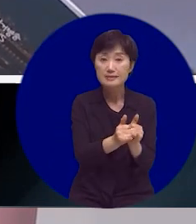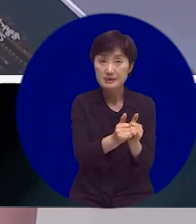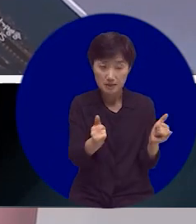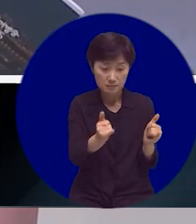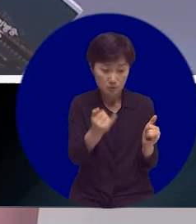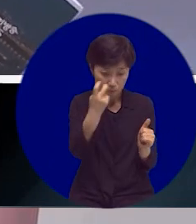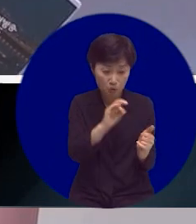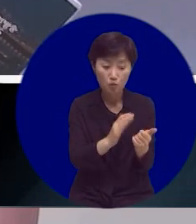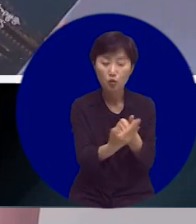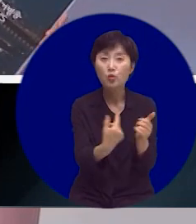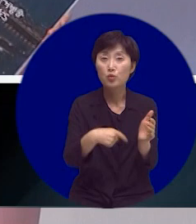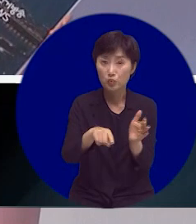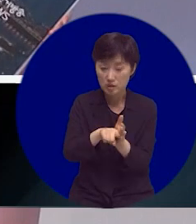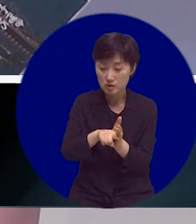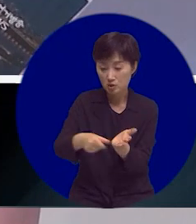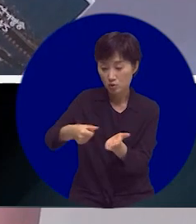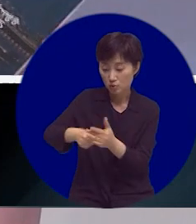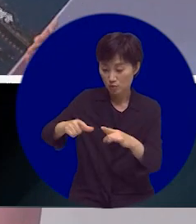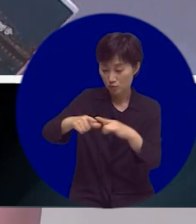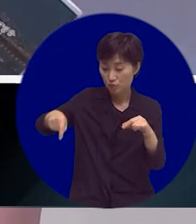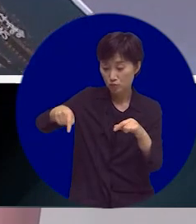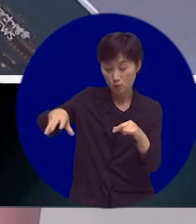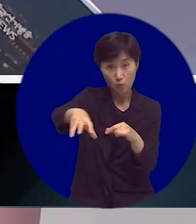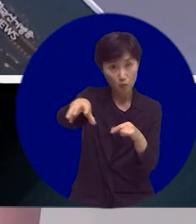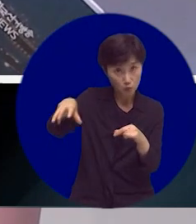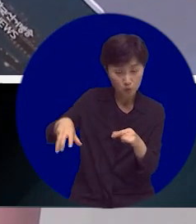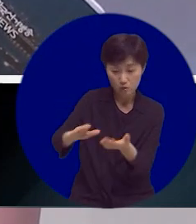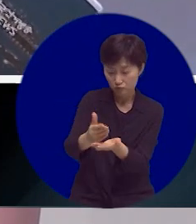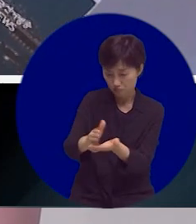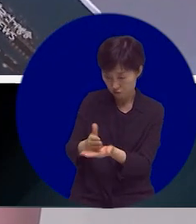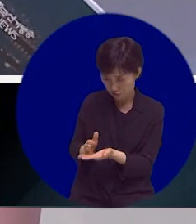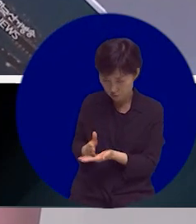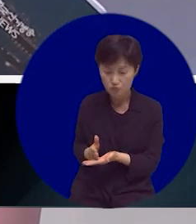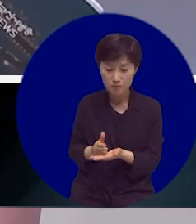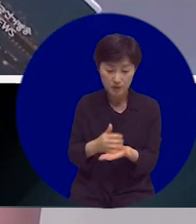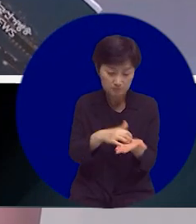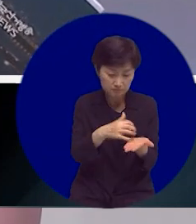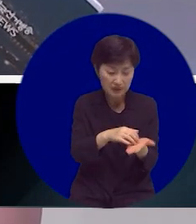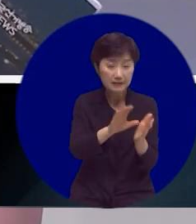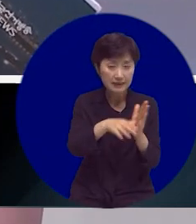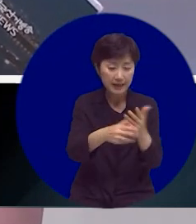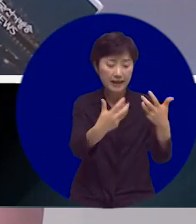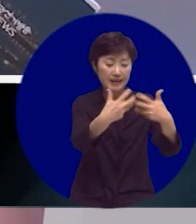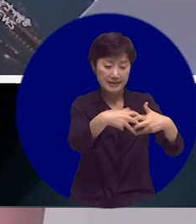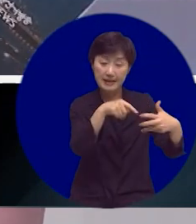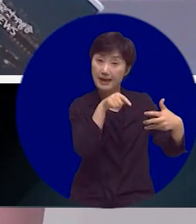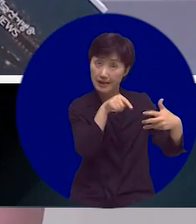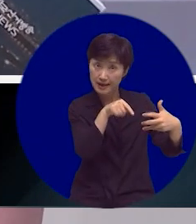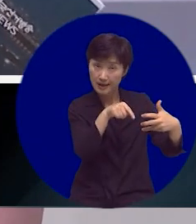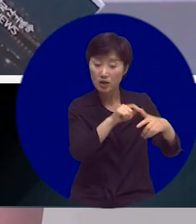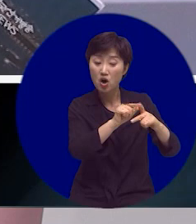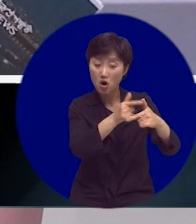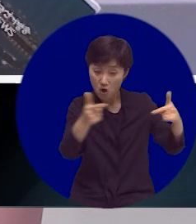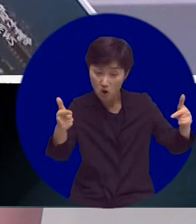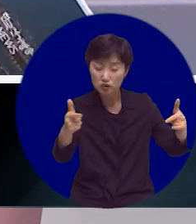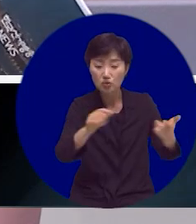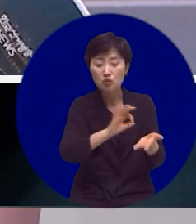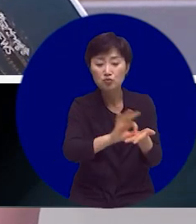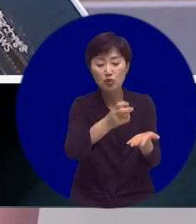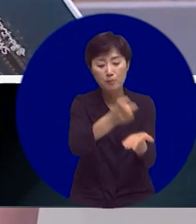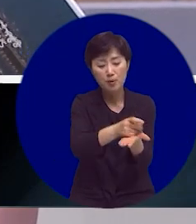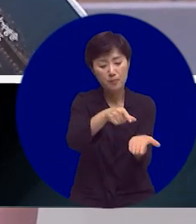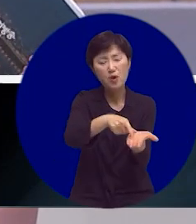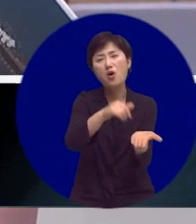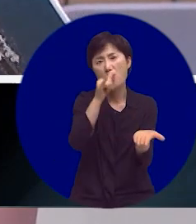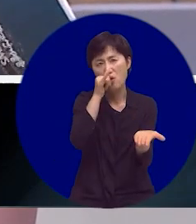선거관리위원회가 투표지를 유무효별 또는 후보자별로 구분하거나 계산에 필요한 기계장치나 전산 조직을 이용할 수 있도록